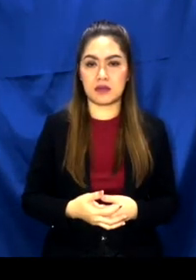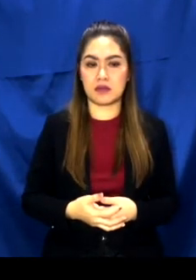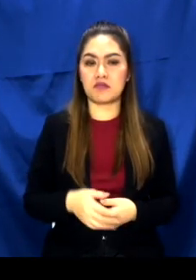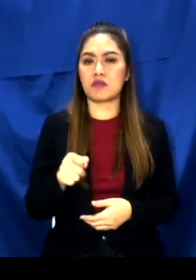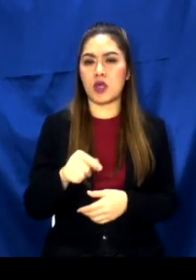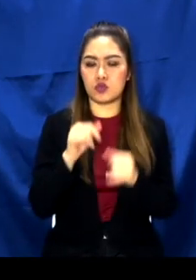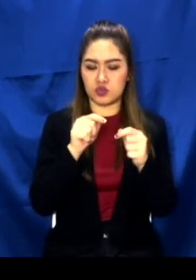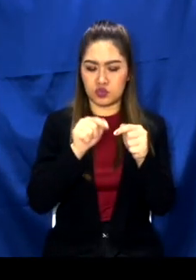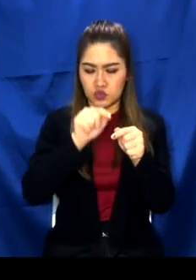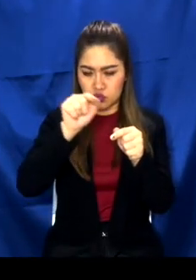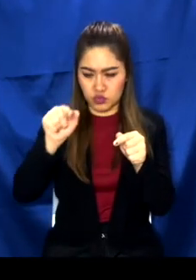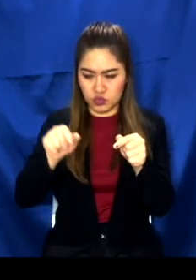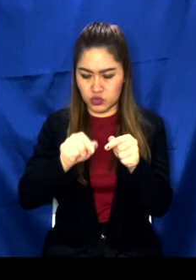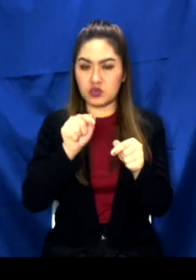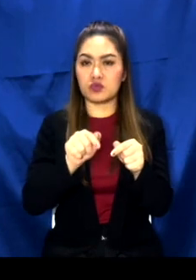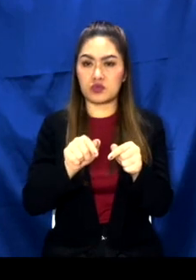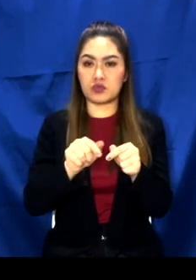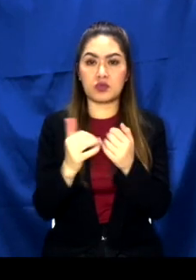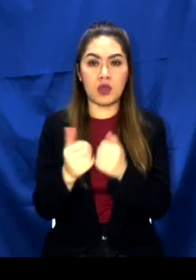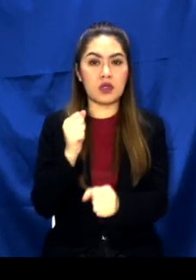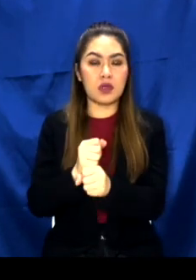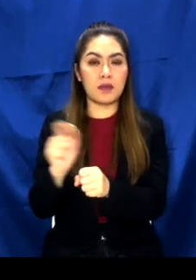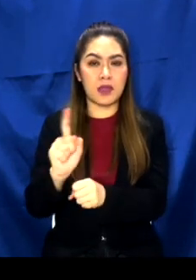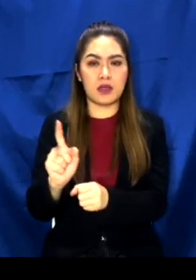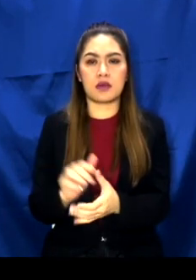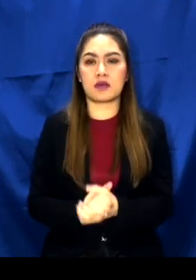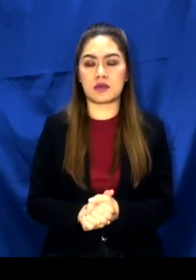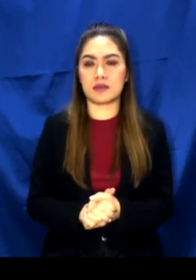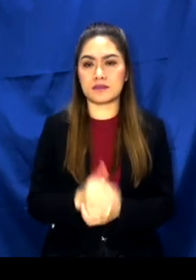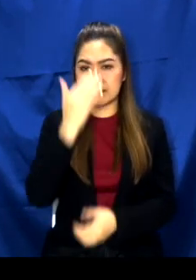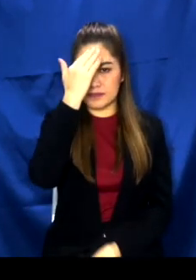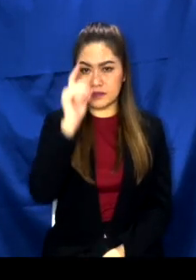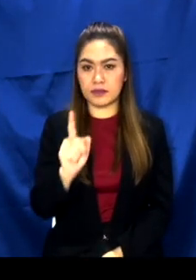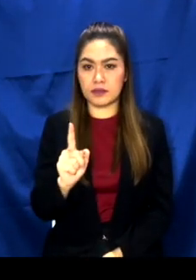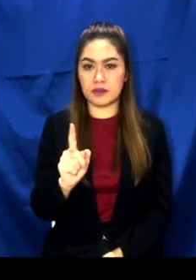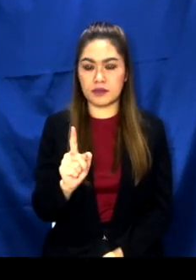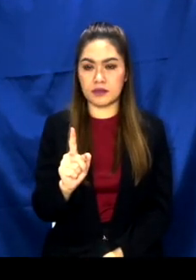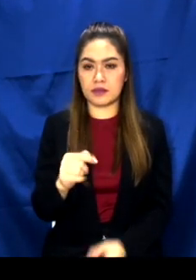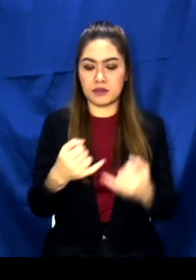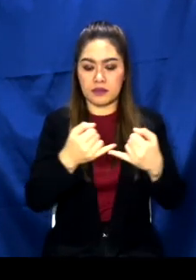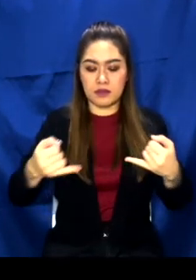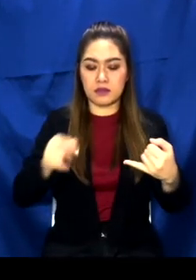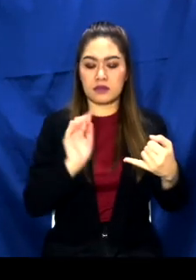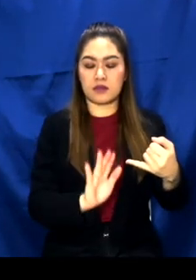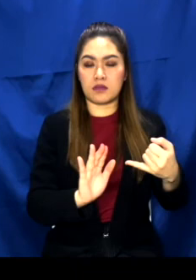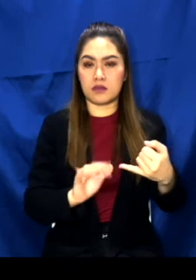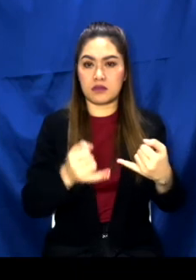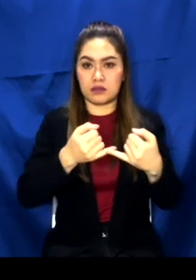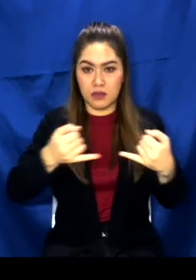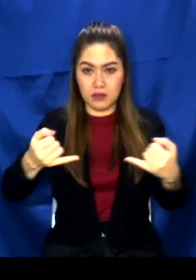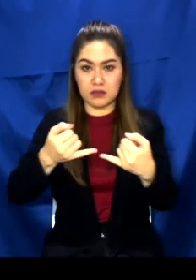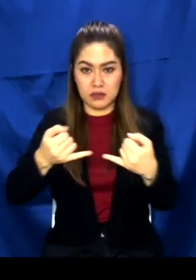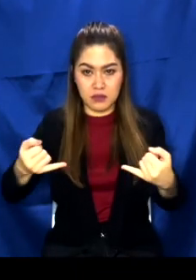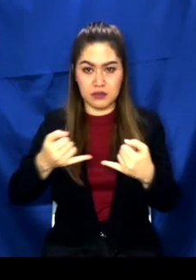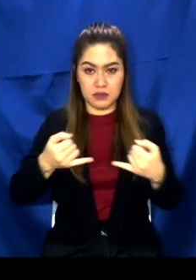เป็นจุดๆแบบนี้ที่เราจะต้องทำแบบนี้เพื่อที่ว่าเราจะต้องจับเส้นแต่ละเส้นเราจะเรียกเป็นเส้นแล้วนะ